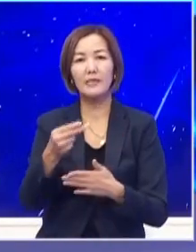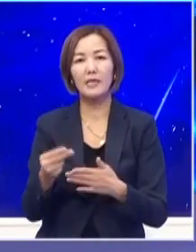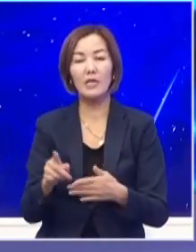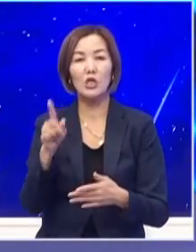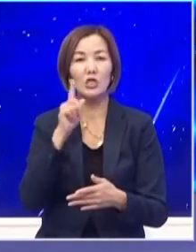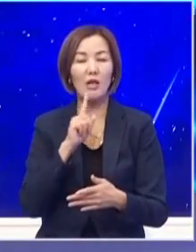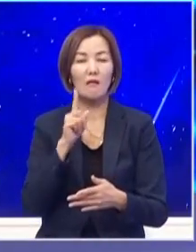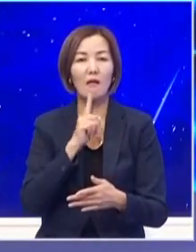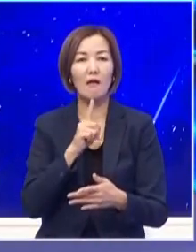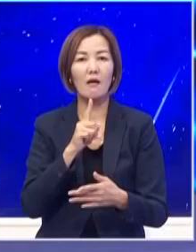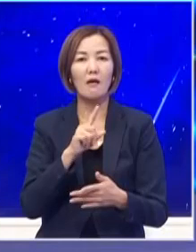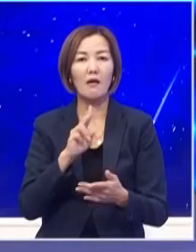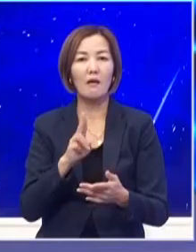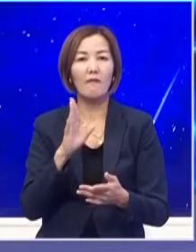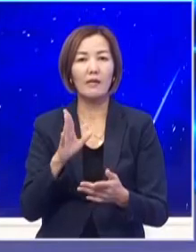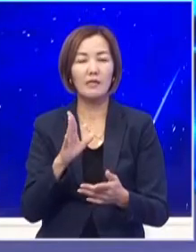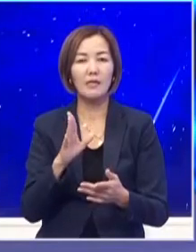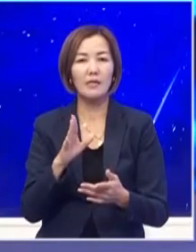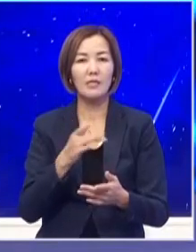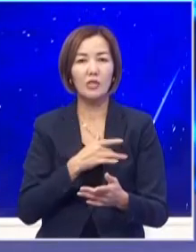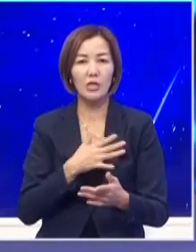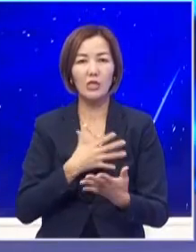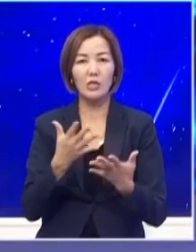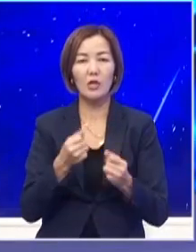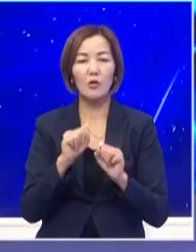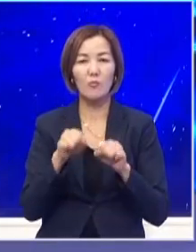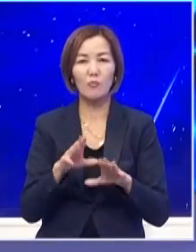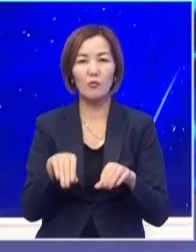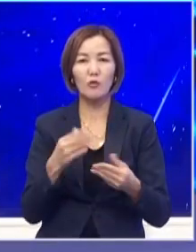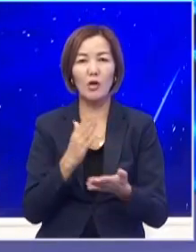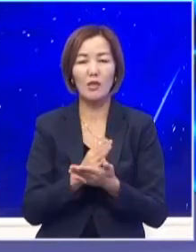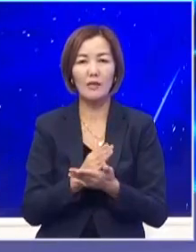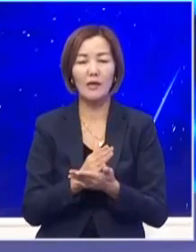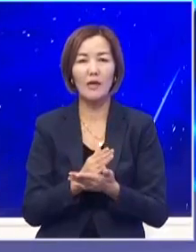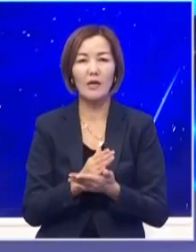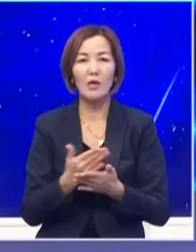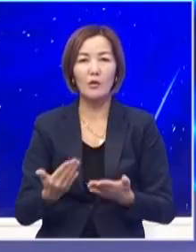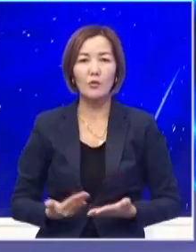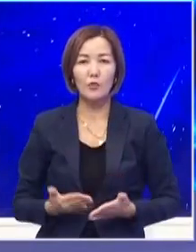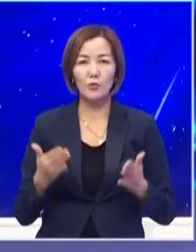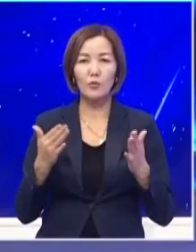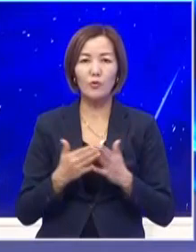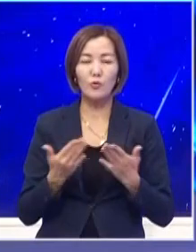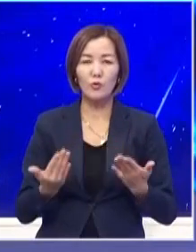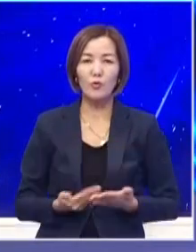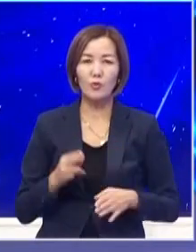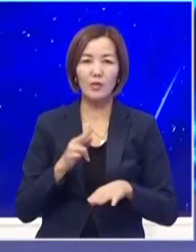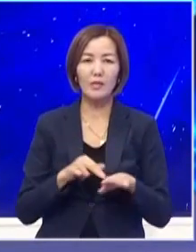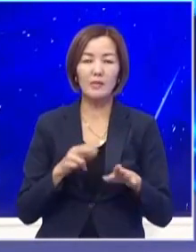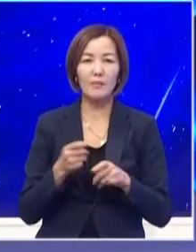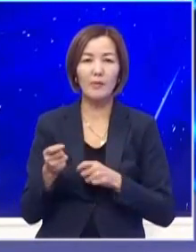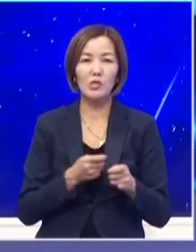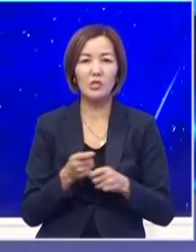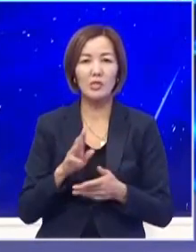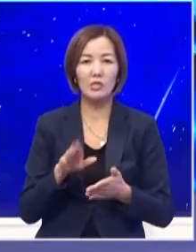Елордалықтар жалға алған пәтерін жекешелендіруге мүмкіндік алады. Бұл туралы Астана қалалық тұрғын үй және тұрғын үй инспекциясының басқармасының